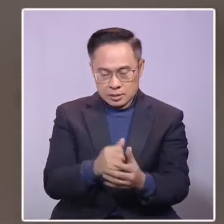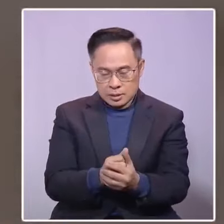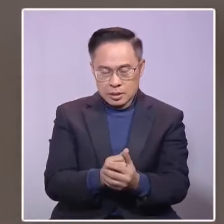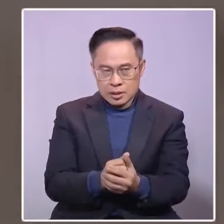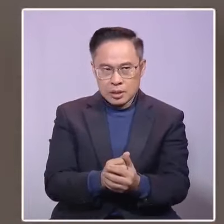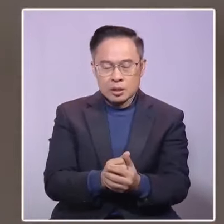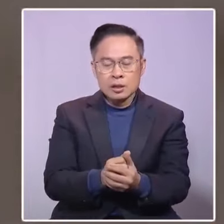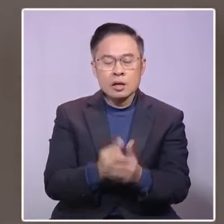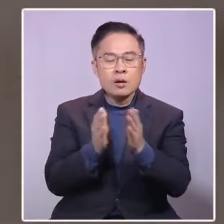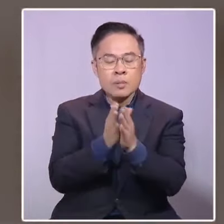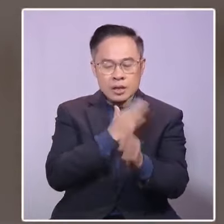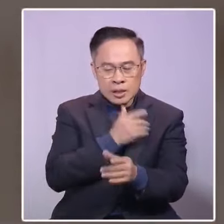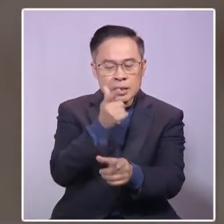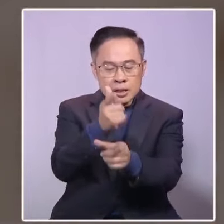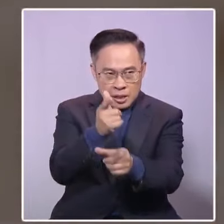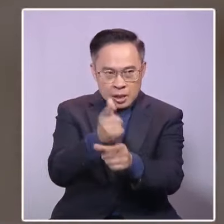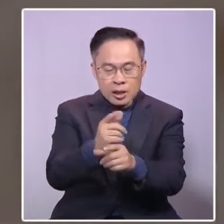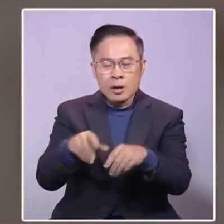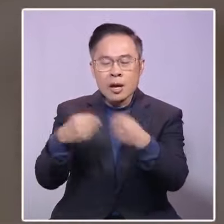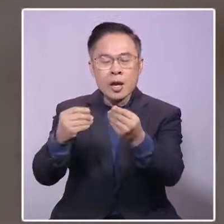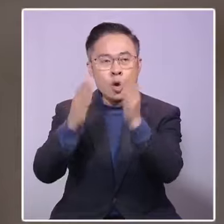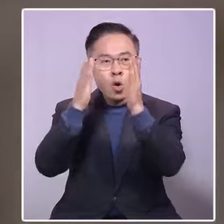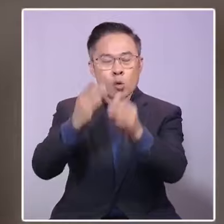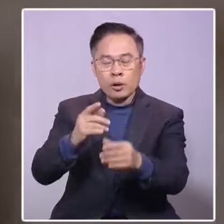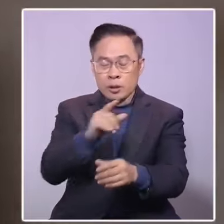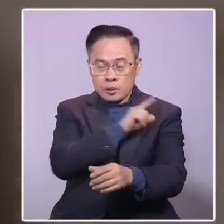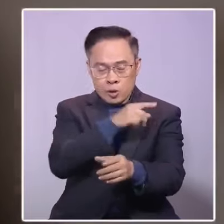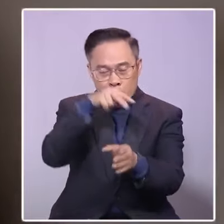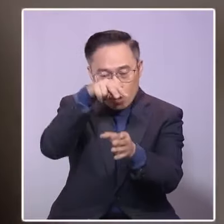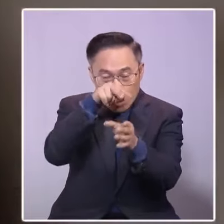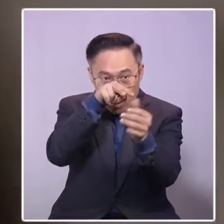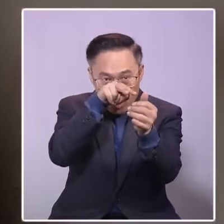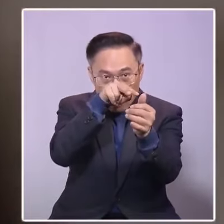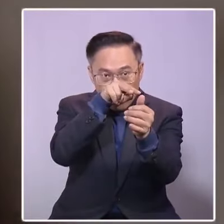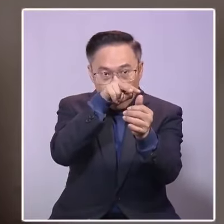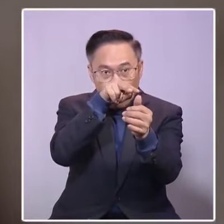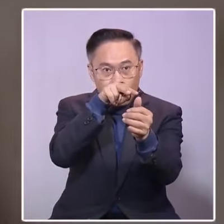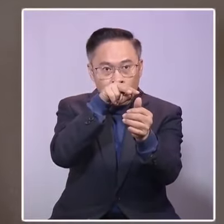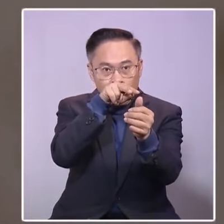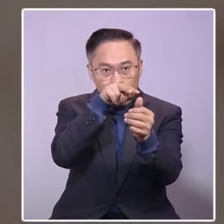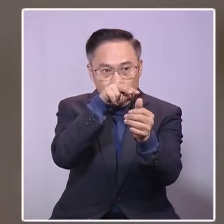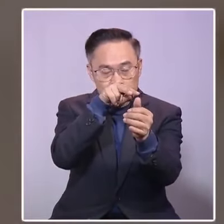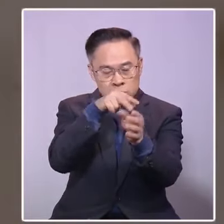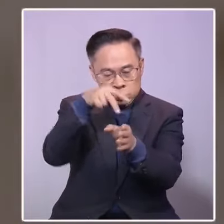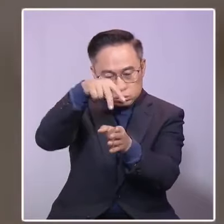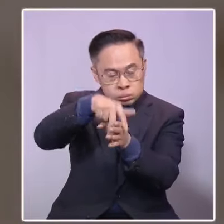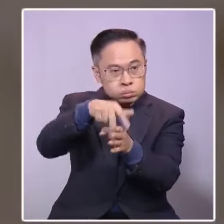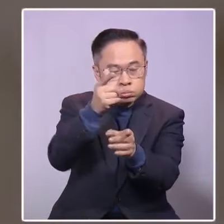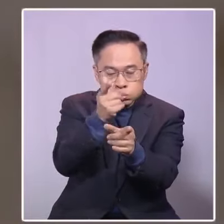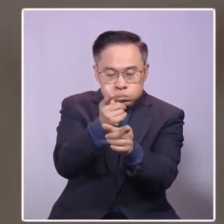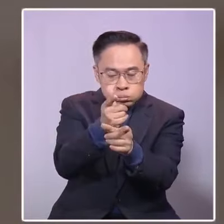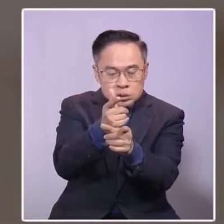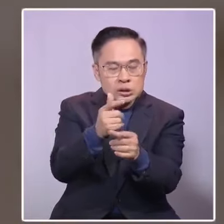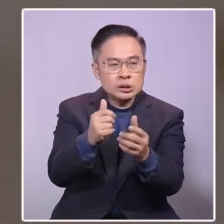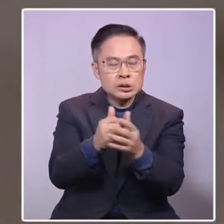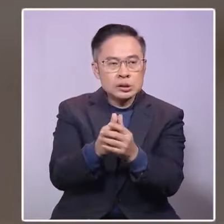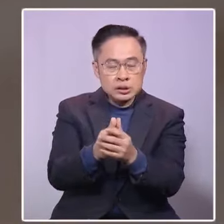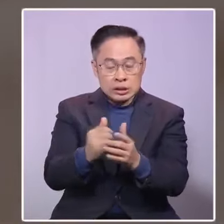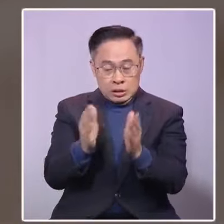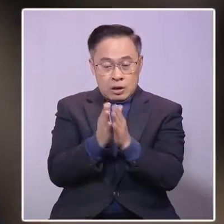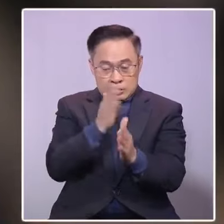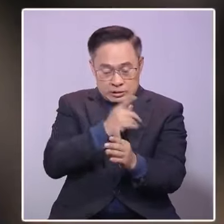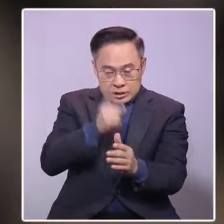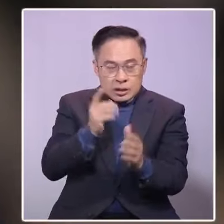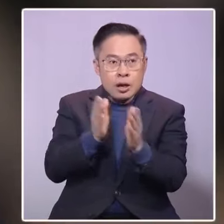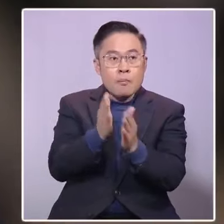ในพื้นที่แม่แตงเนี่ยมาดูแลอีกทอดนึงแล้วตอนนี้เนี่ยอยู่ระหว่างการทำเรื่องมอบให้กับสถาบันโคชบาลเนี่ยผู้ที่เป็นผู้ดูแล